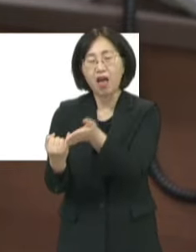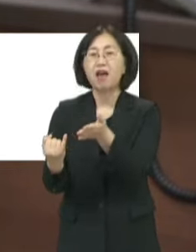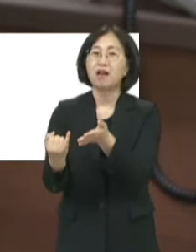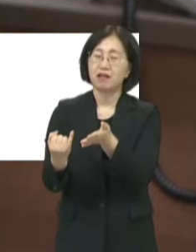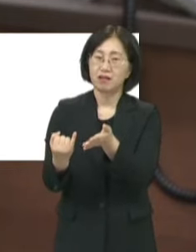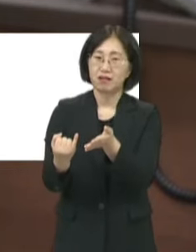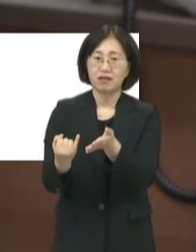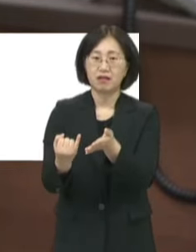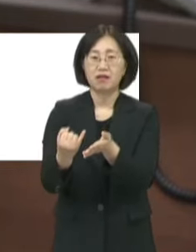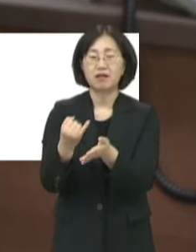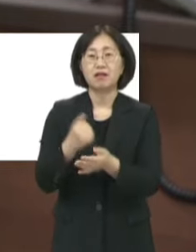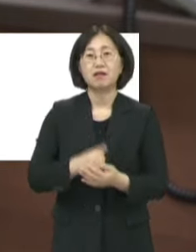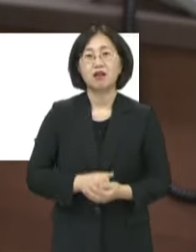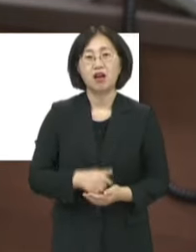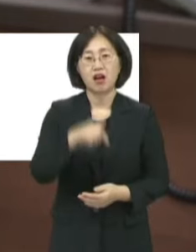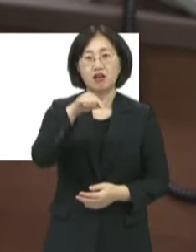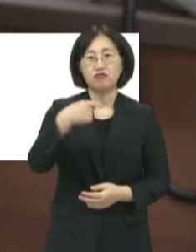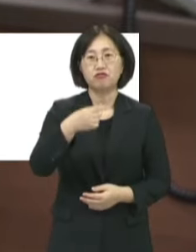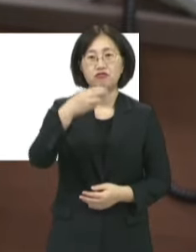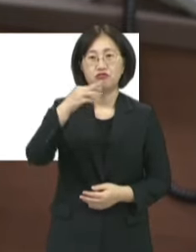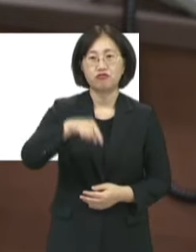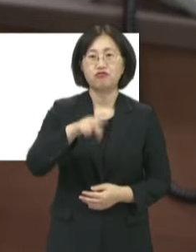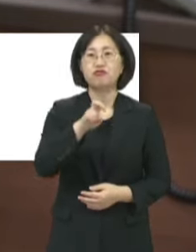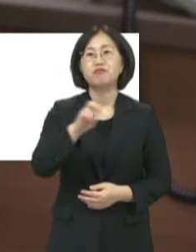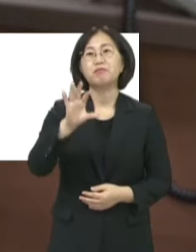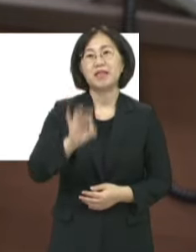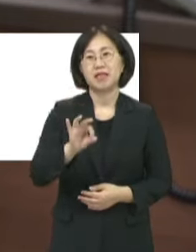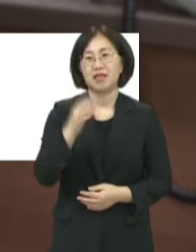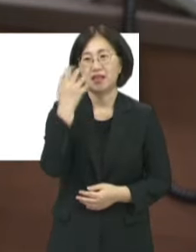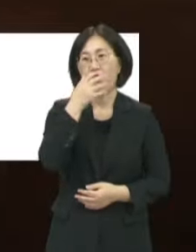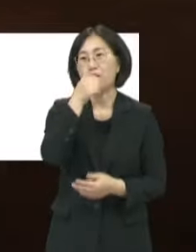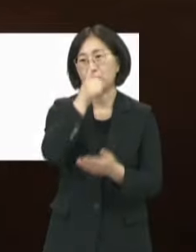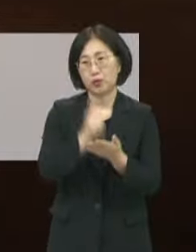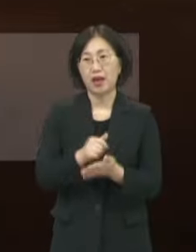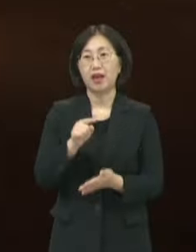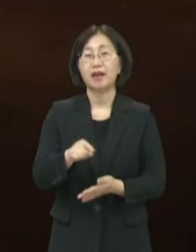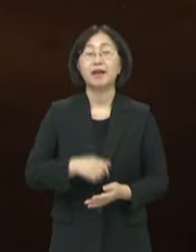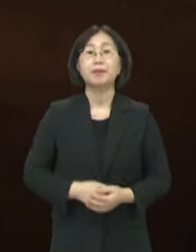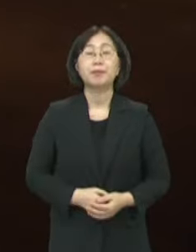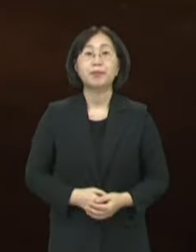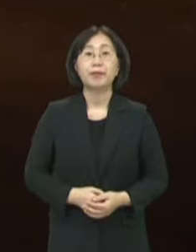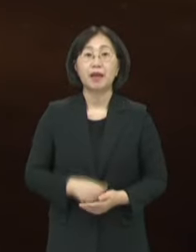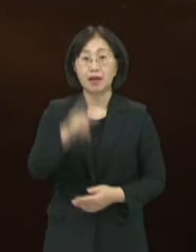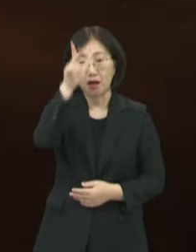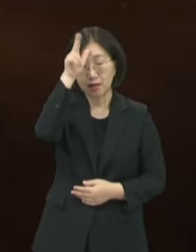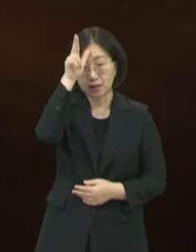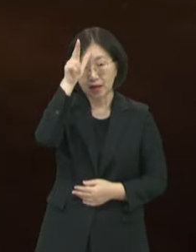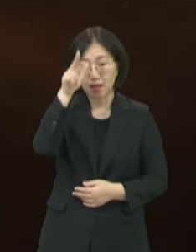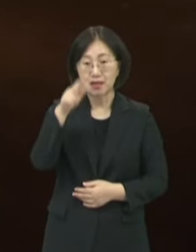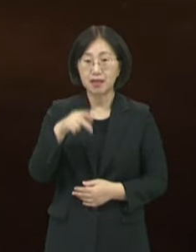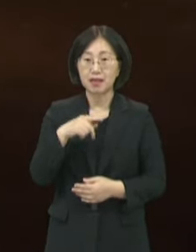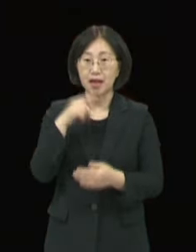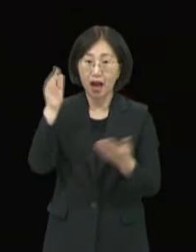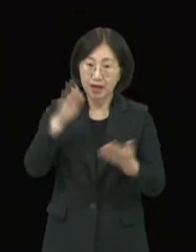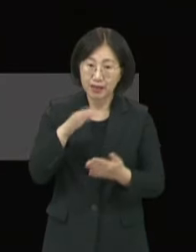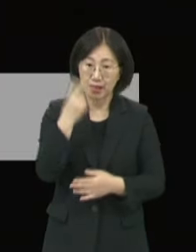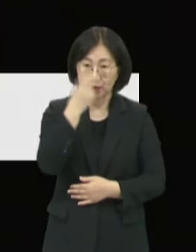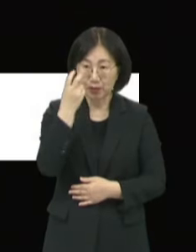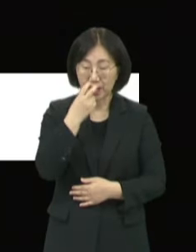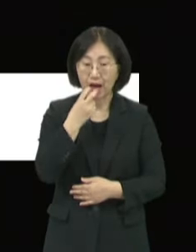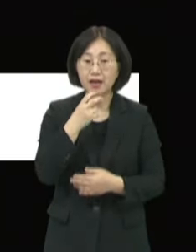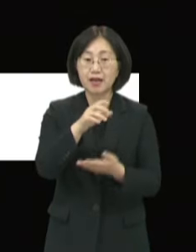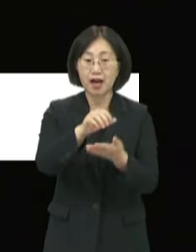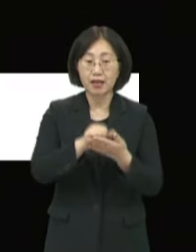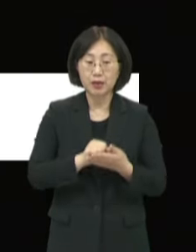될 수가 있는 거기 때문에 그루밍에 의한 성범죄에 해당될 여지가 있다고 봅니다 경찰은 피해학생 조사 결과를 바탕으로